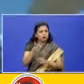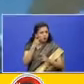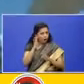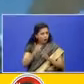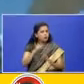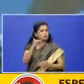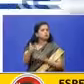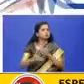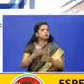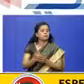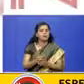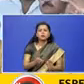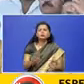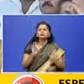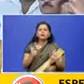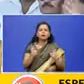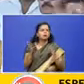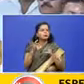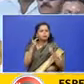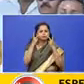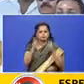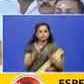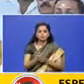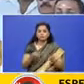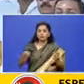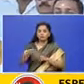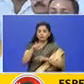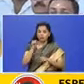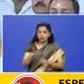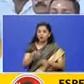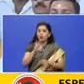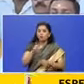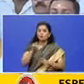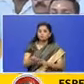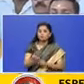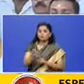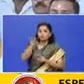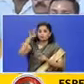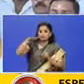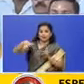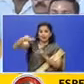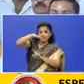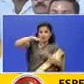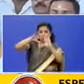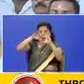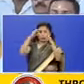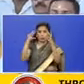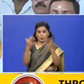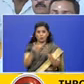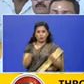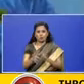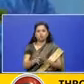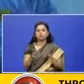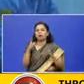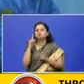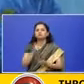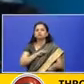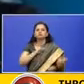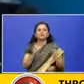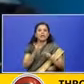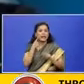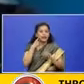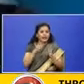हैं। विशेषकर इन स्पेस के सहयोग से इस क्षेत्र में बड़ा बदलाव होने जा रहा